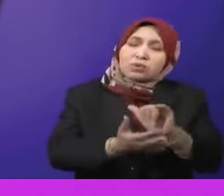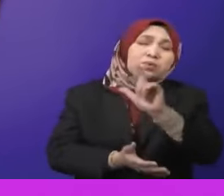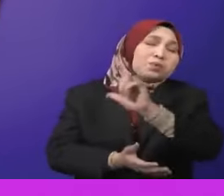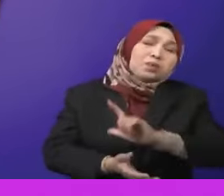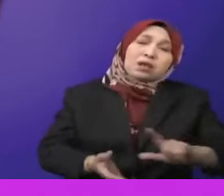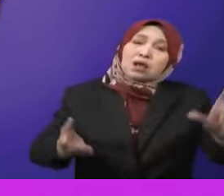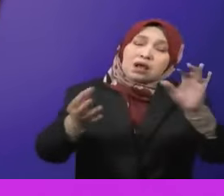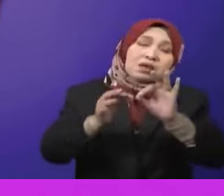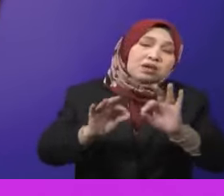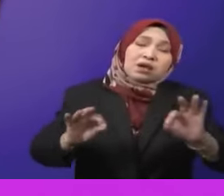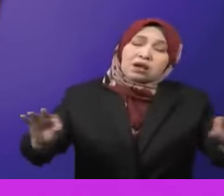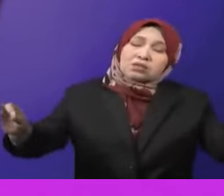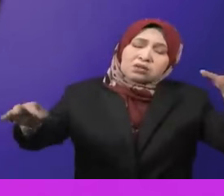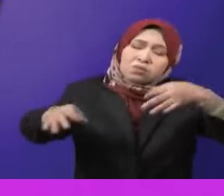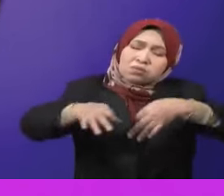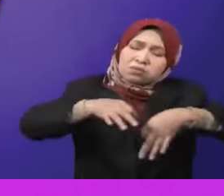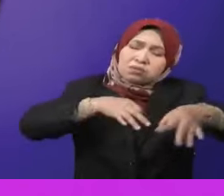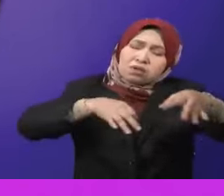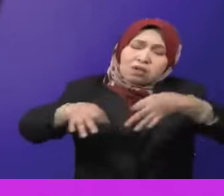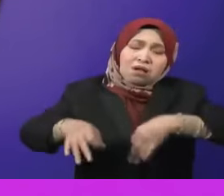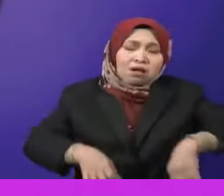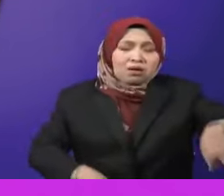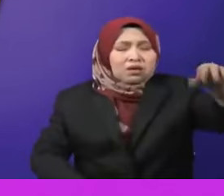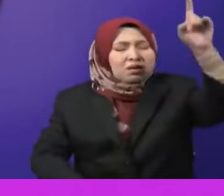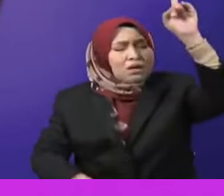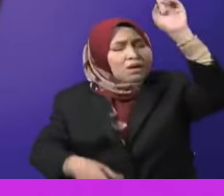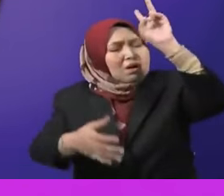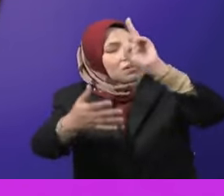تلك آيات الله